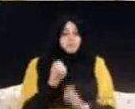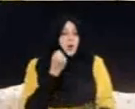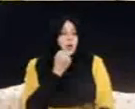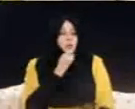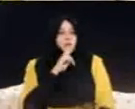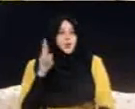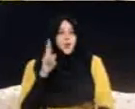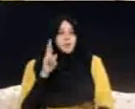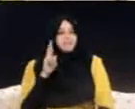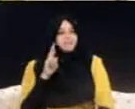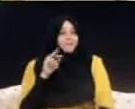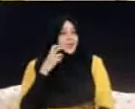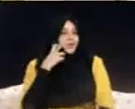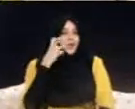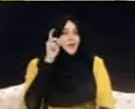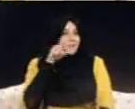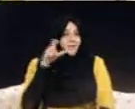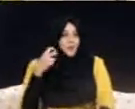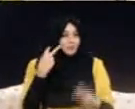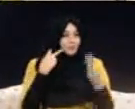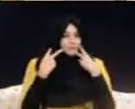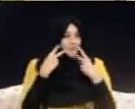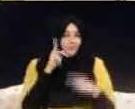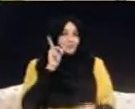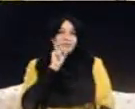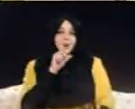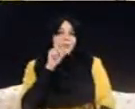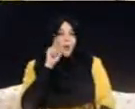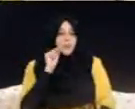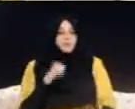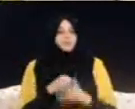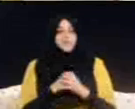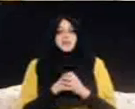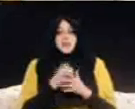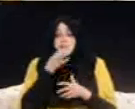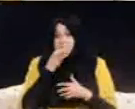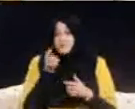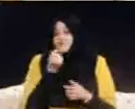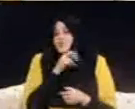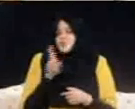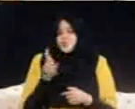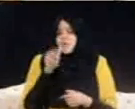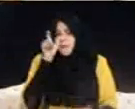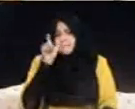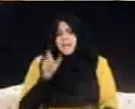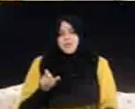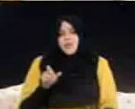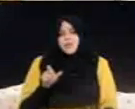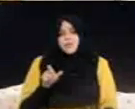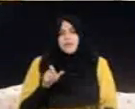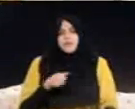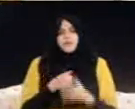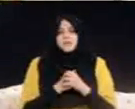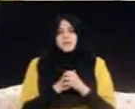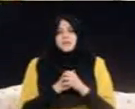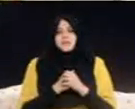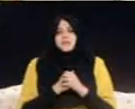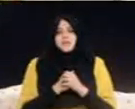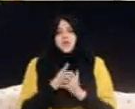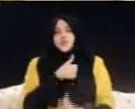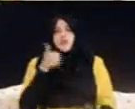سيداتي الفاضلات بأن النفس البشرية لا يعرف كنهها